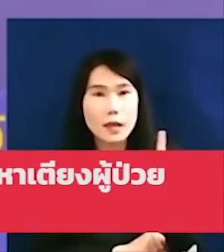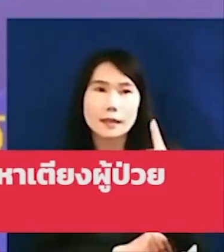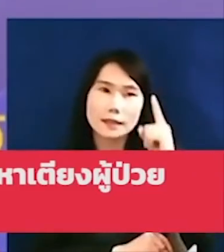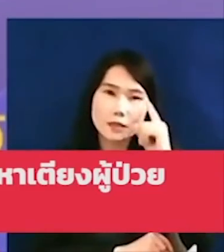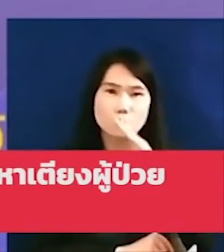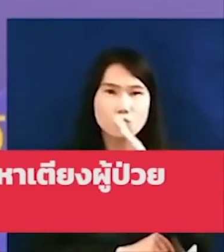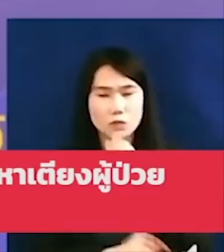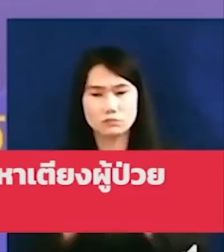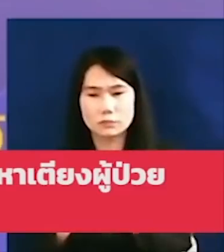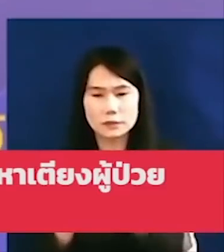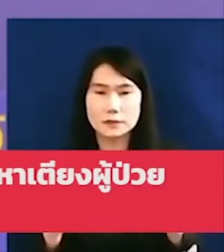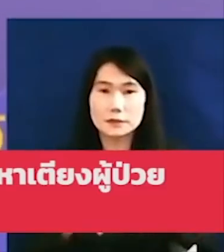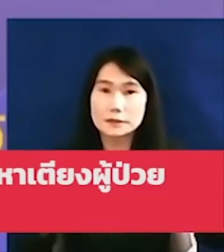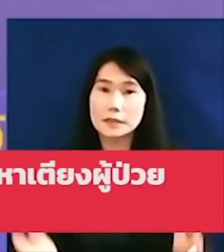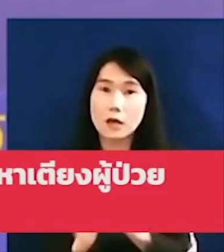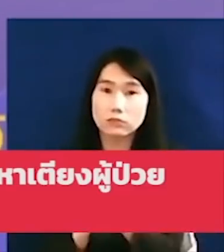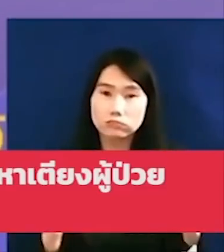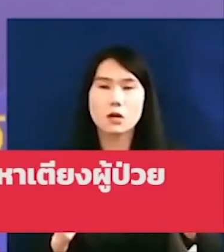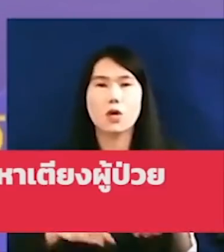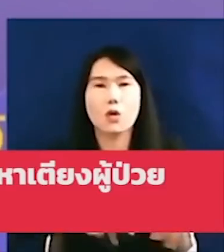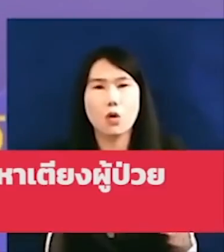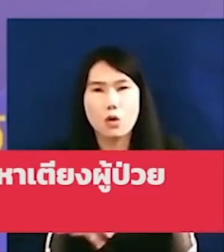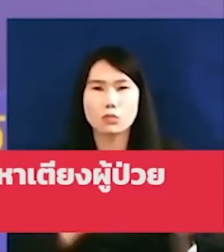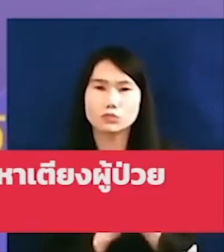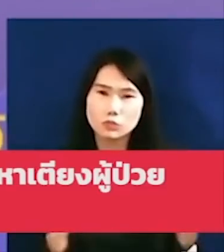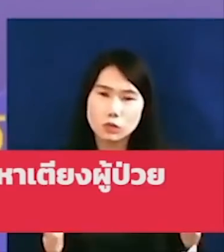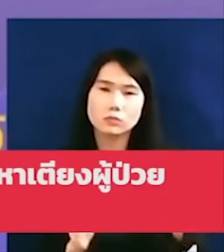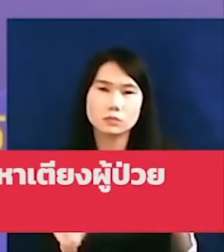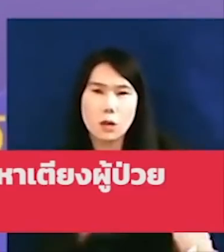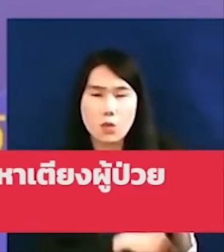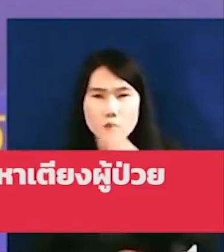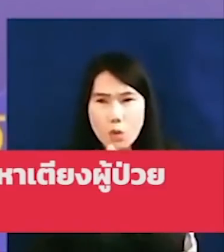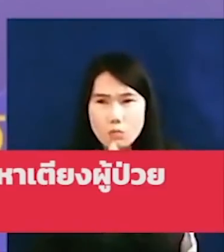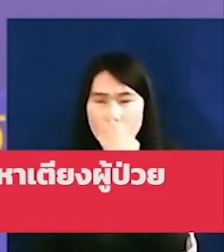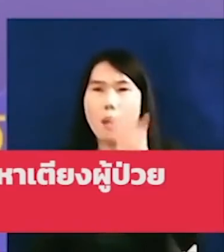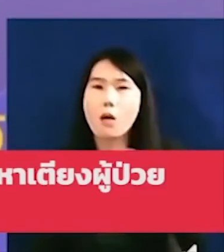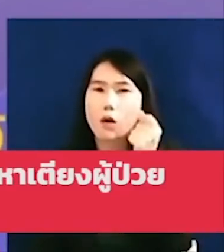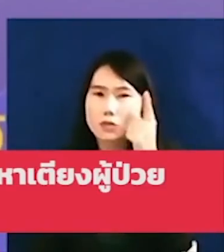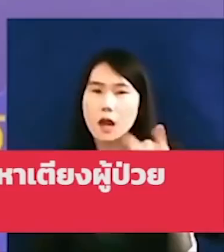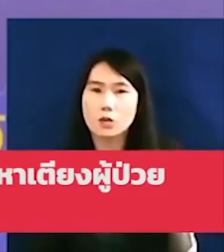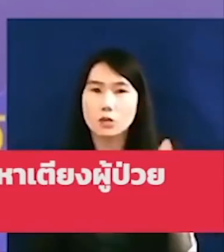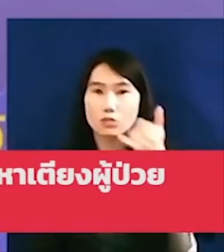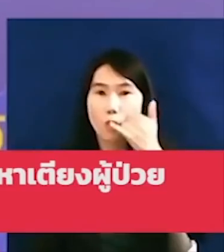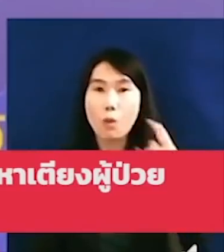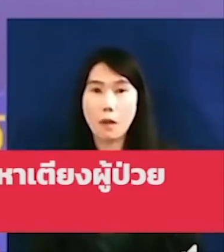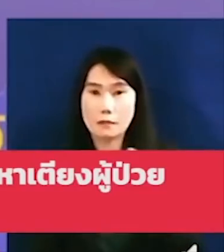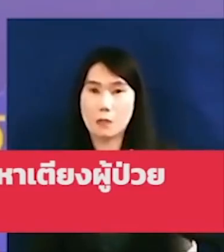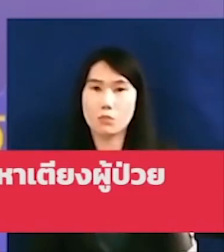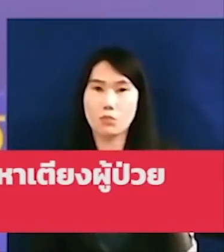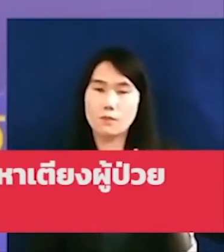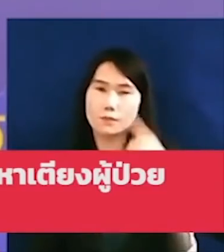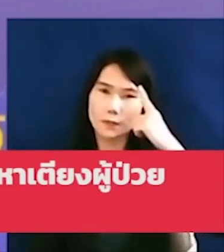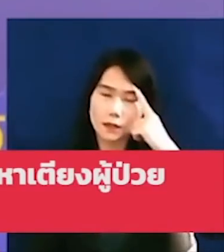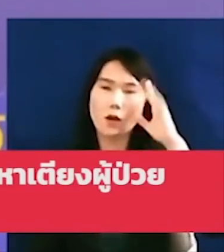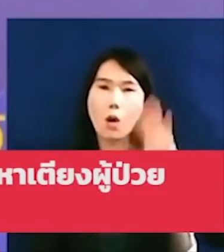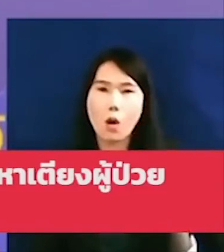ารับการรักษาจะมีการคัดกรองและแบ่งผู้ติดเชื้อออกเป็น3ระดับค่ะคือสีเขียวไม่มีอาการหรือมีอาการเล็กน้อยอายุ